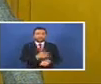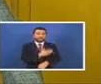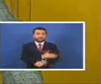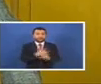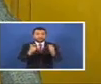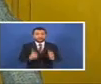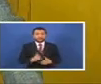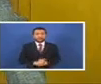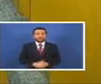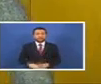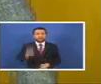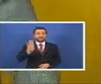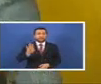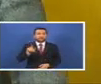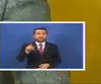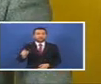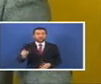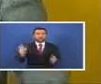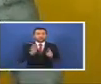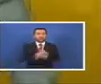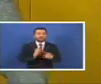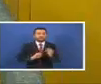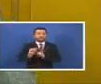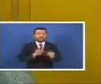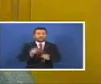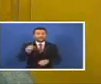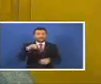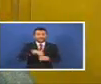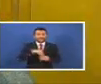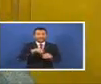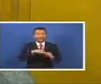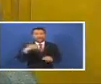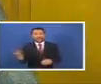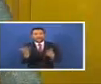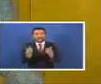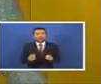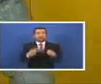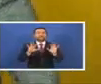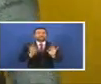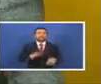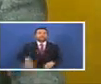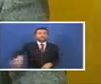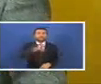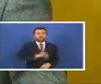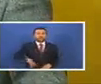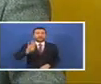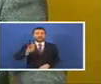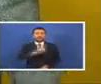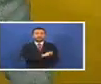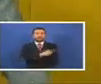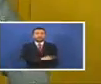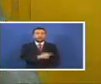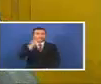memlekette demokrasinin barış mücadelesinden ayrı olamayacağını bütün demokrasi